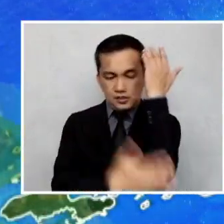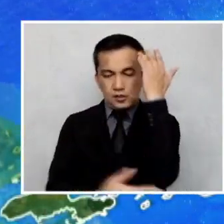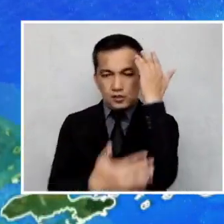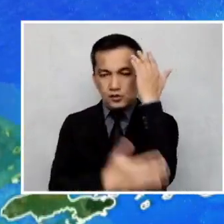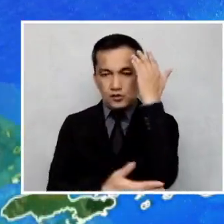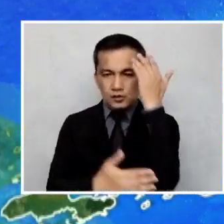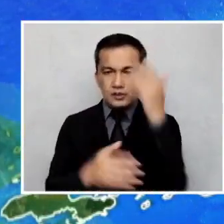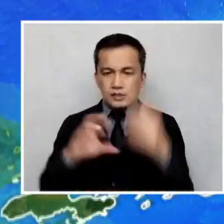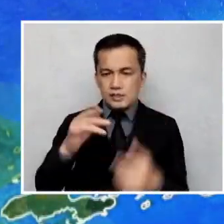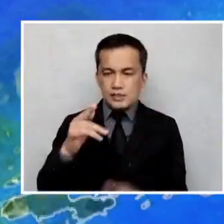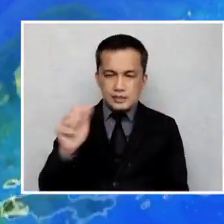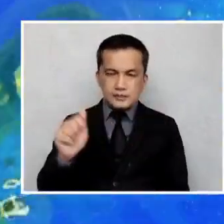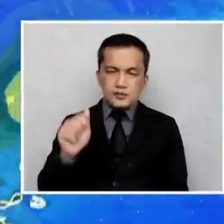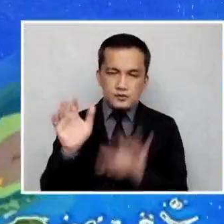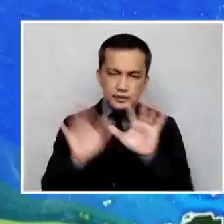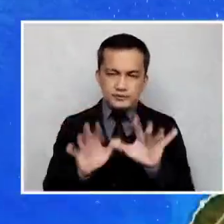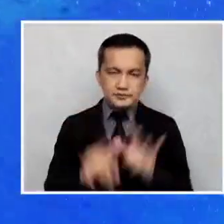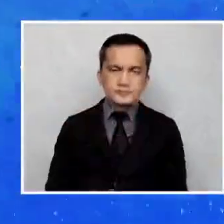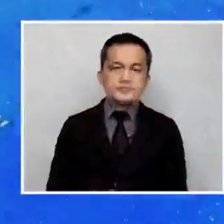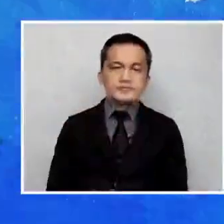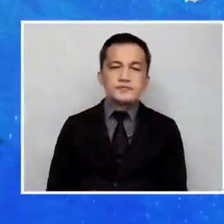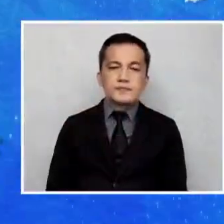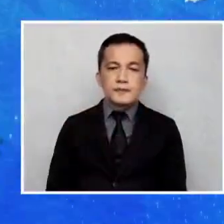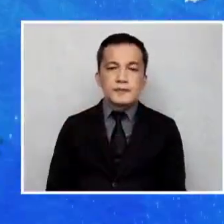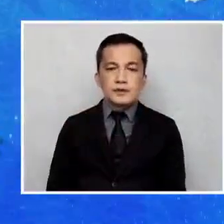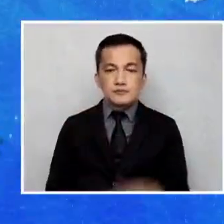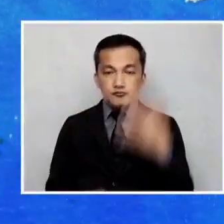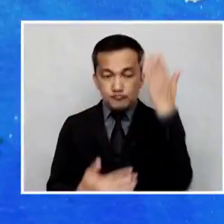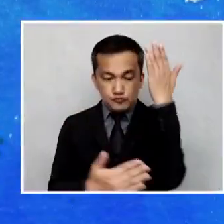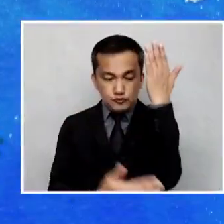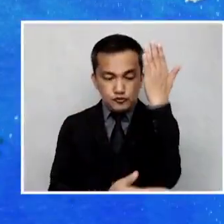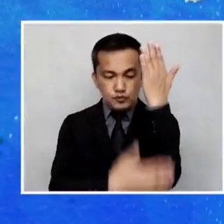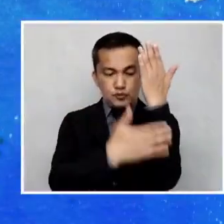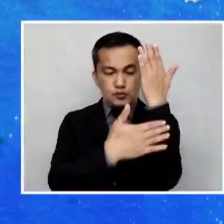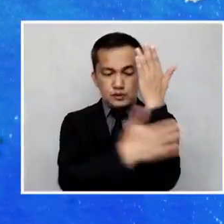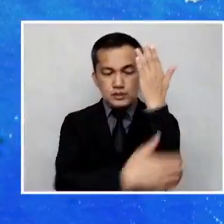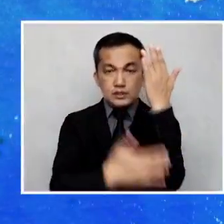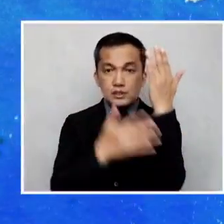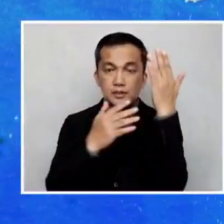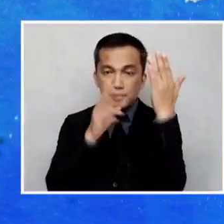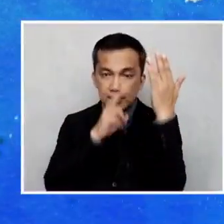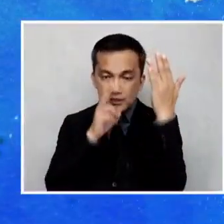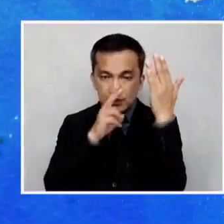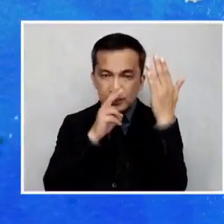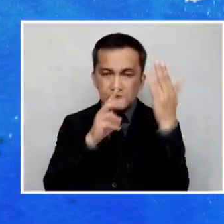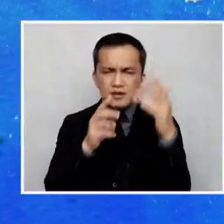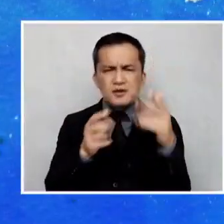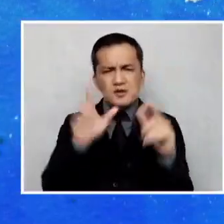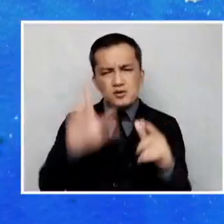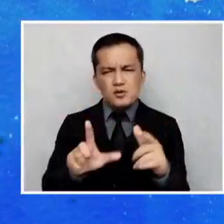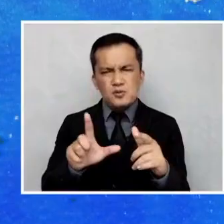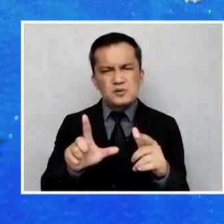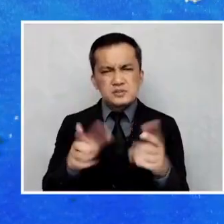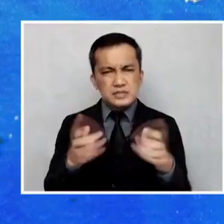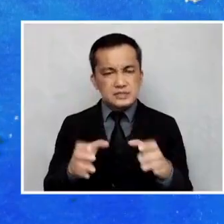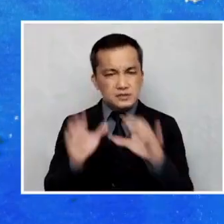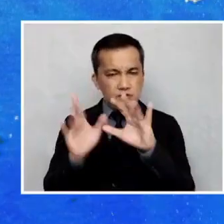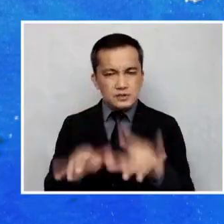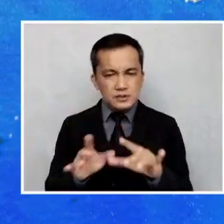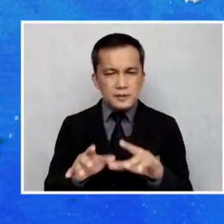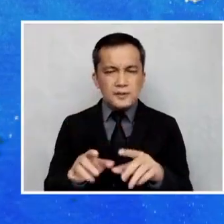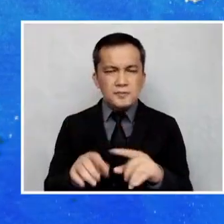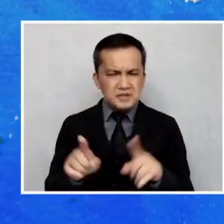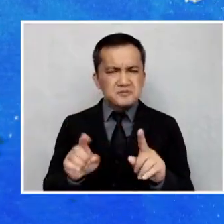ng Caraga. Sa Visayas naman, buong araw pong mababa ang tsansa ng ulan sa malaking bahagi pero posible ang mga